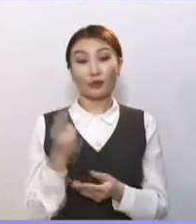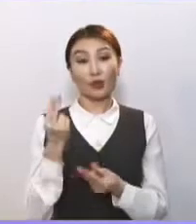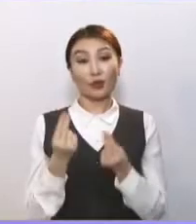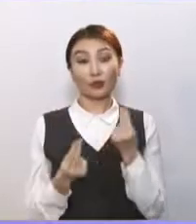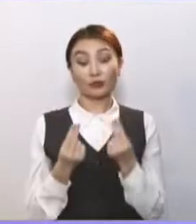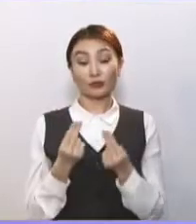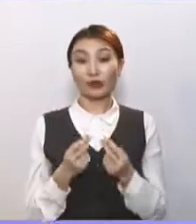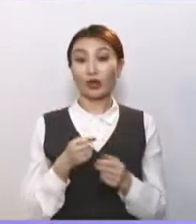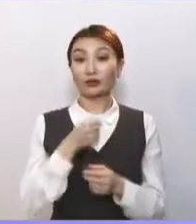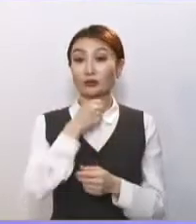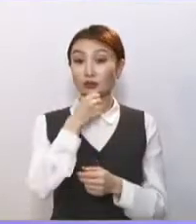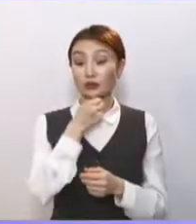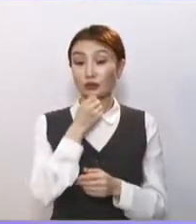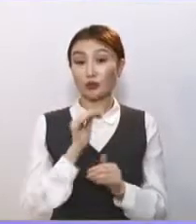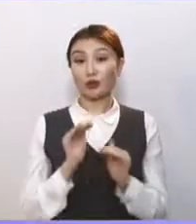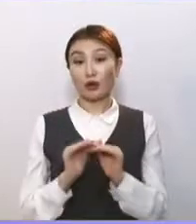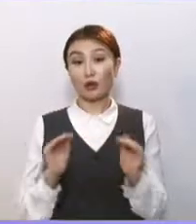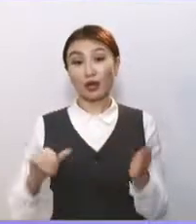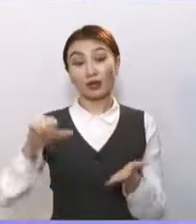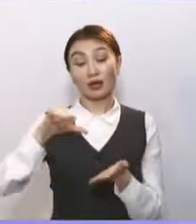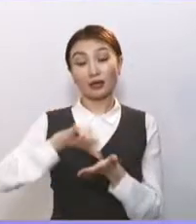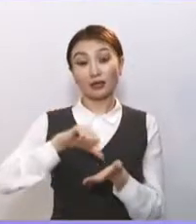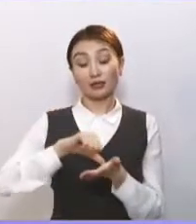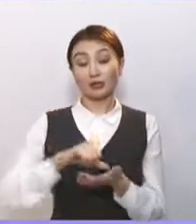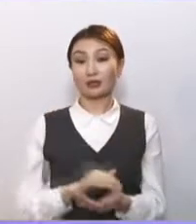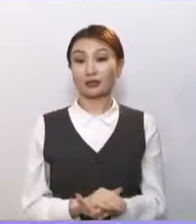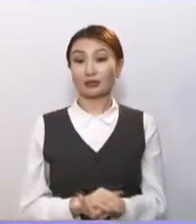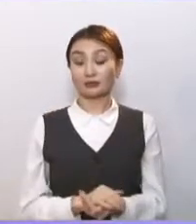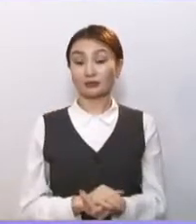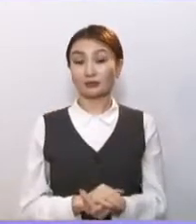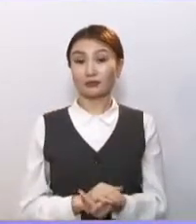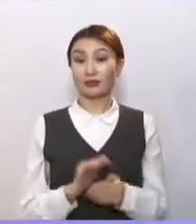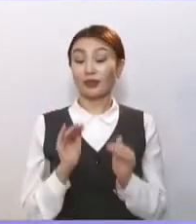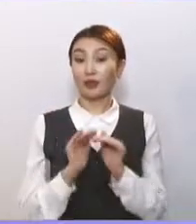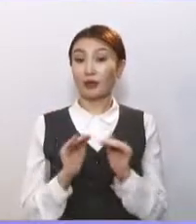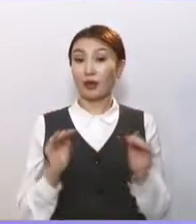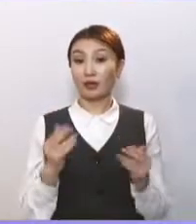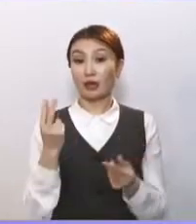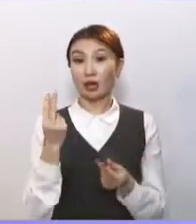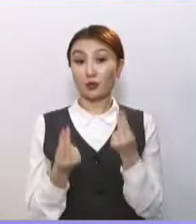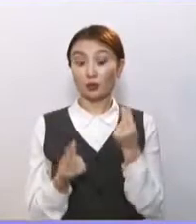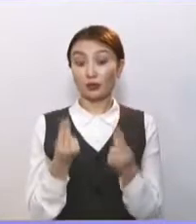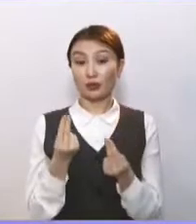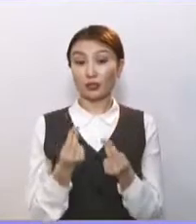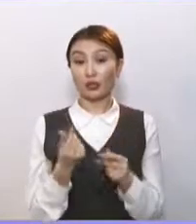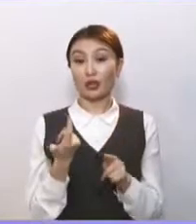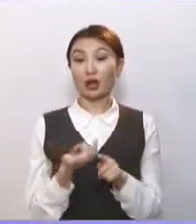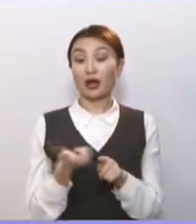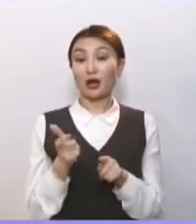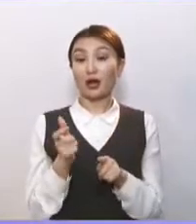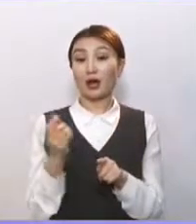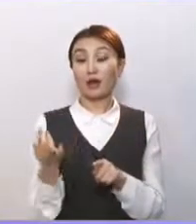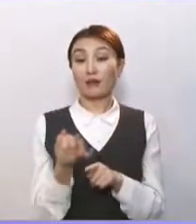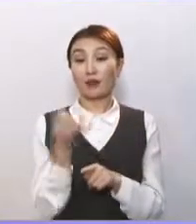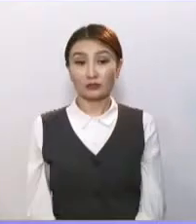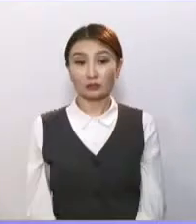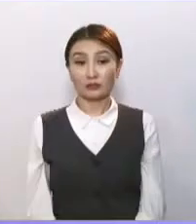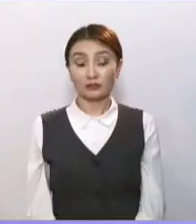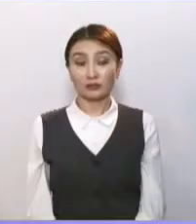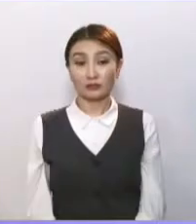Оюнга чоңдор, балдар катышат. Балдар оюндары абдан көңүлдүү